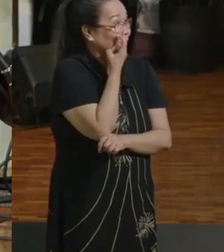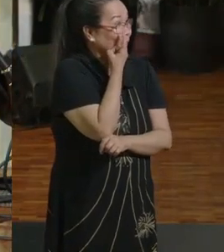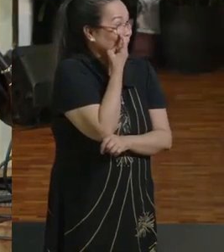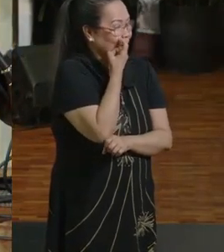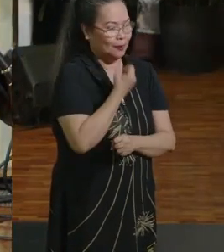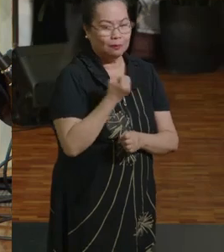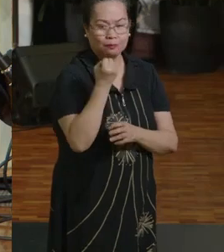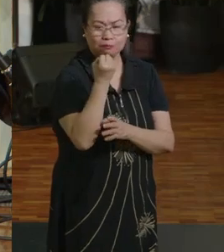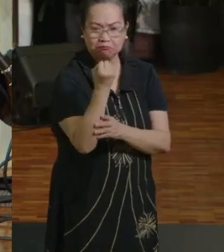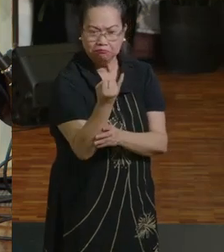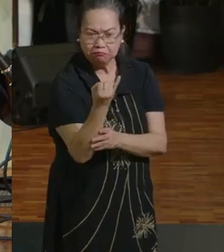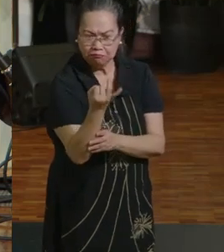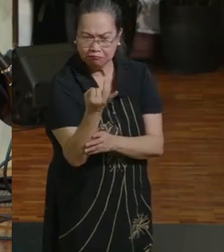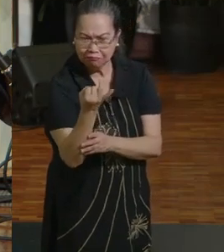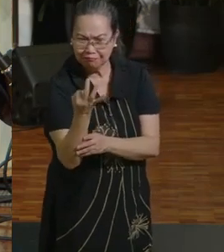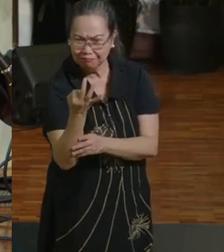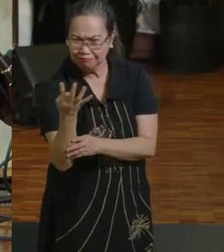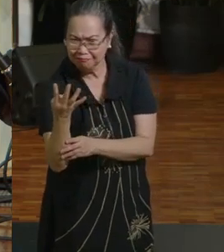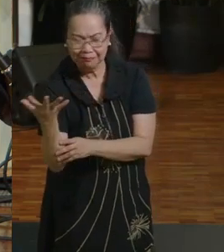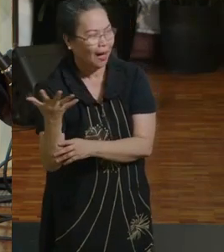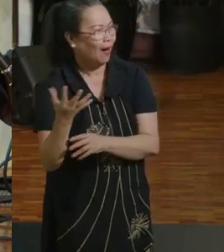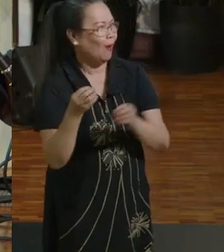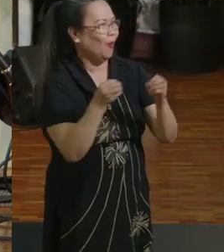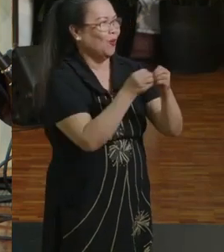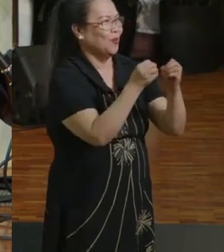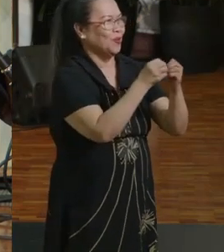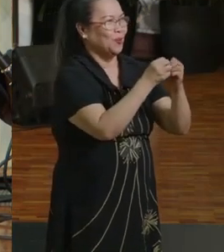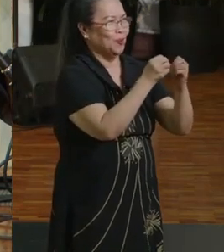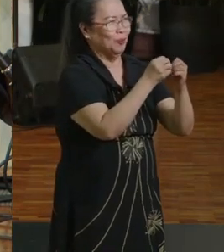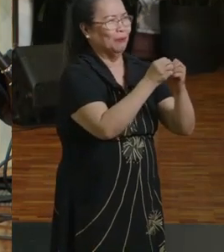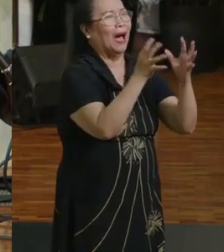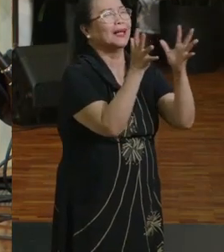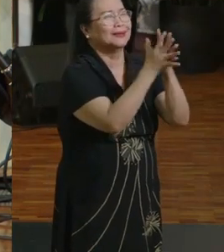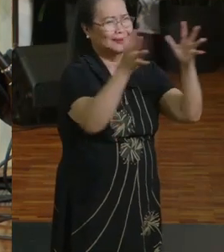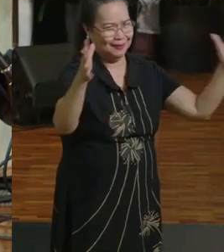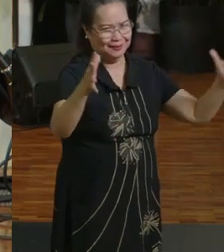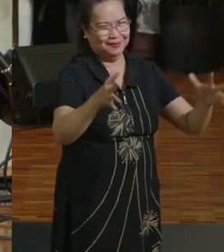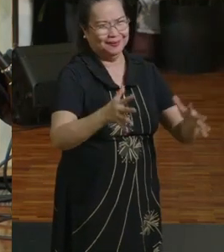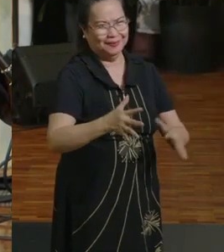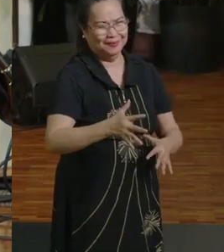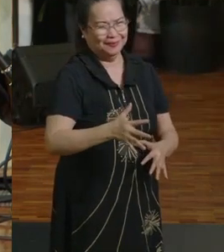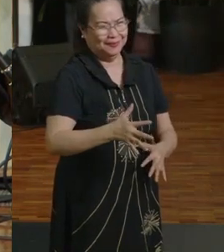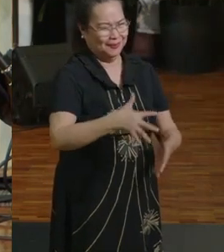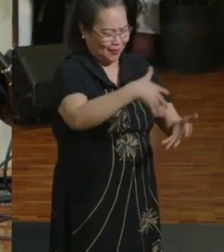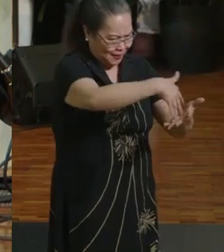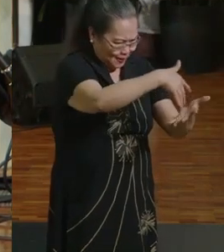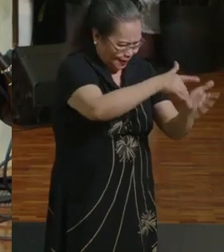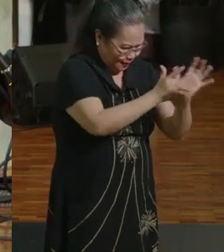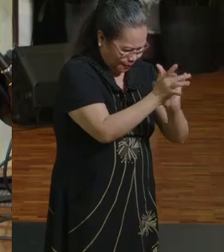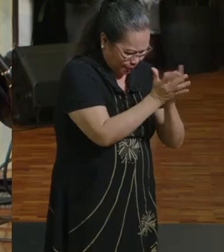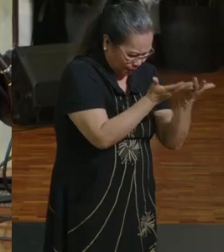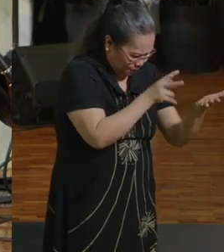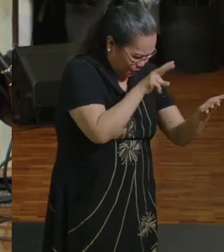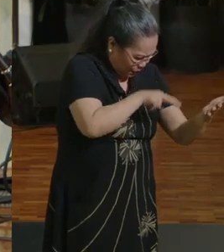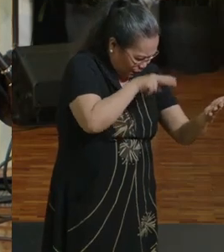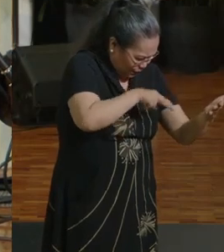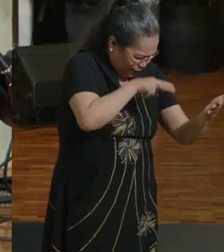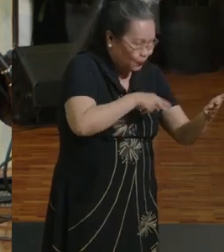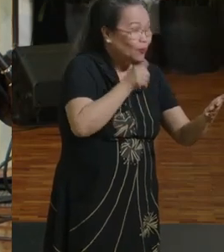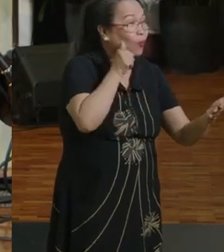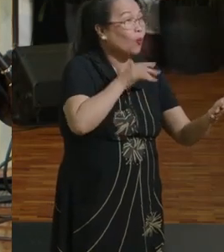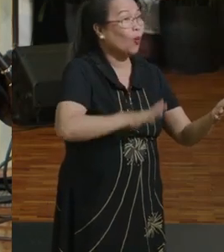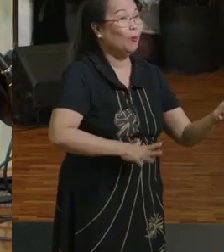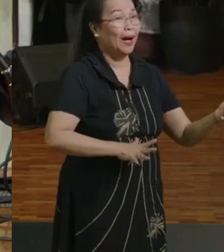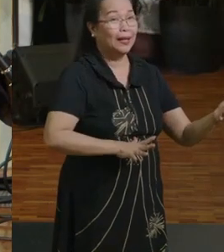ko mas maraming dihamak ang nag-aaral ng Biblia